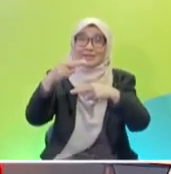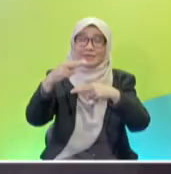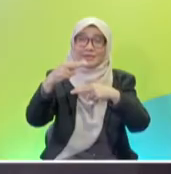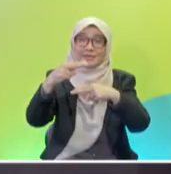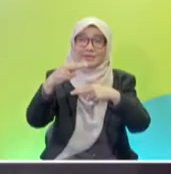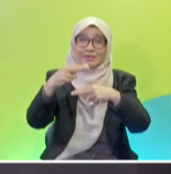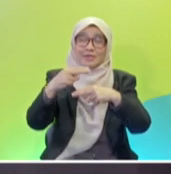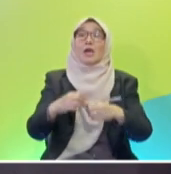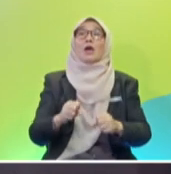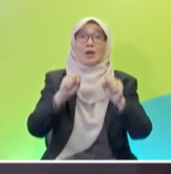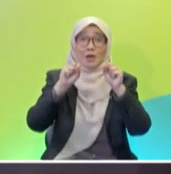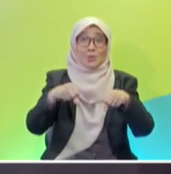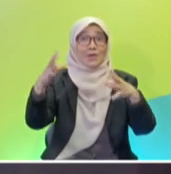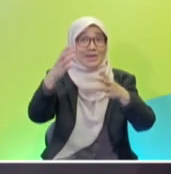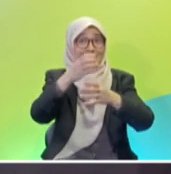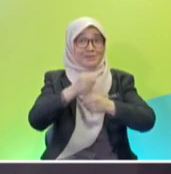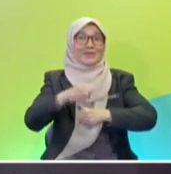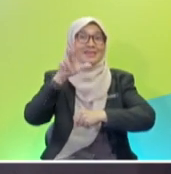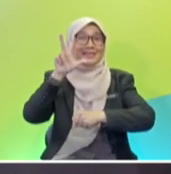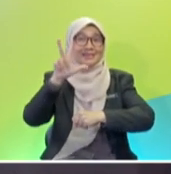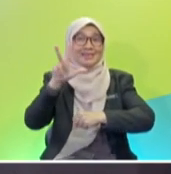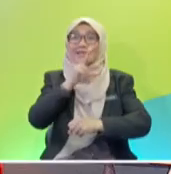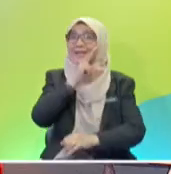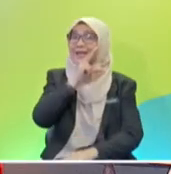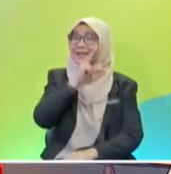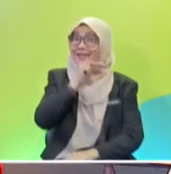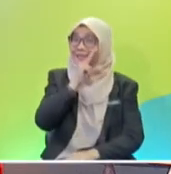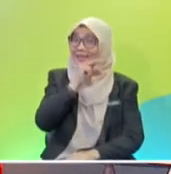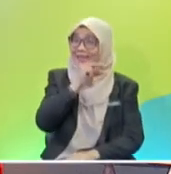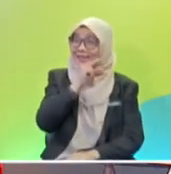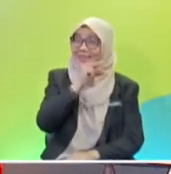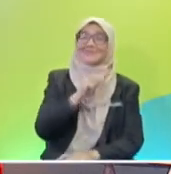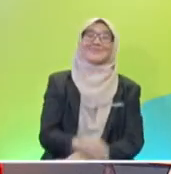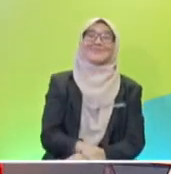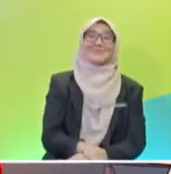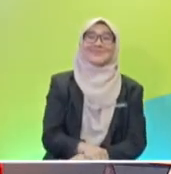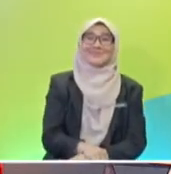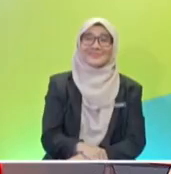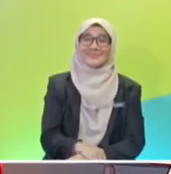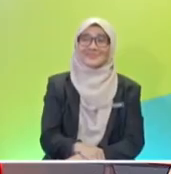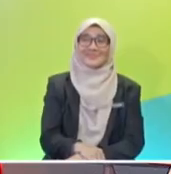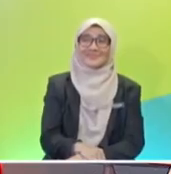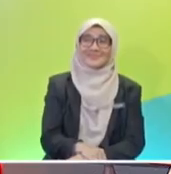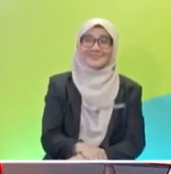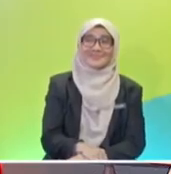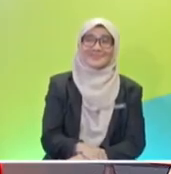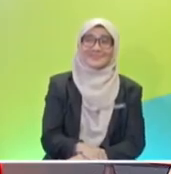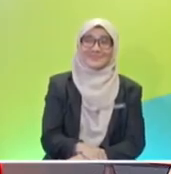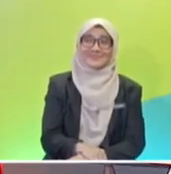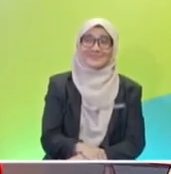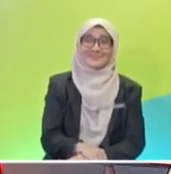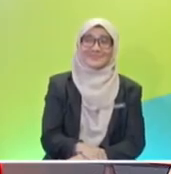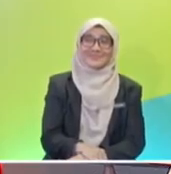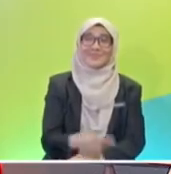Hanis 3. 3 itik. Baiklah. Tahniah. Terima kasih cikgu. Sambil saya masukkan itik ke dalam bekas ini, kita